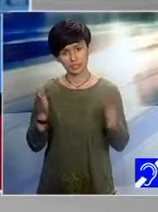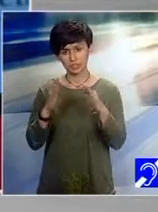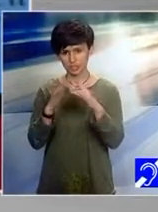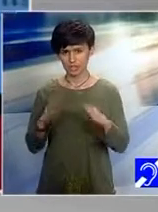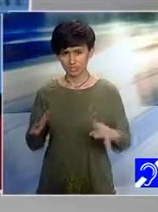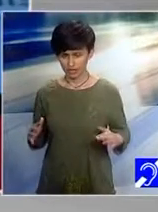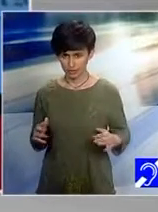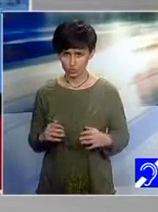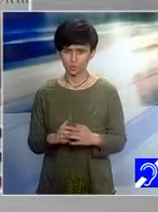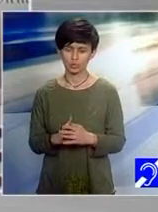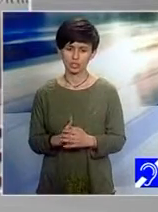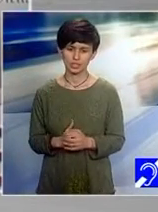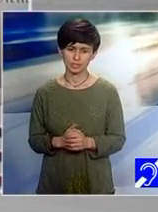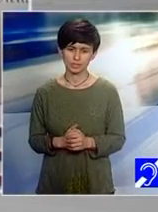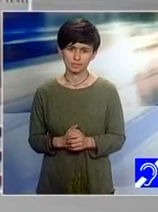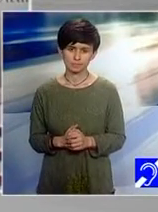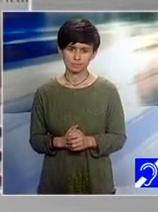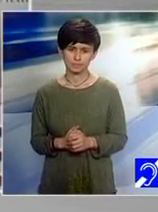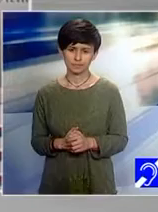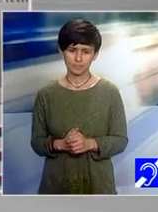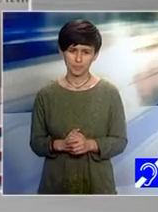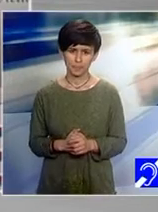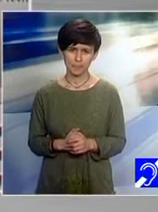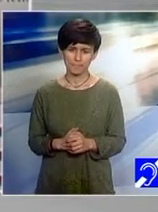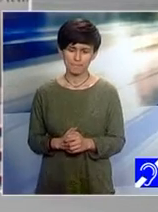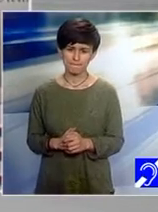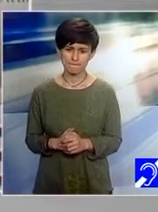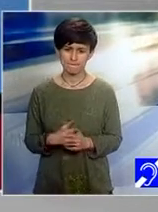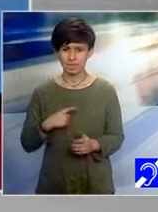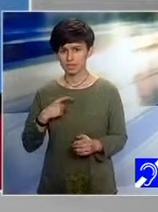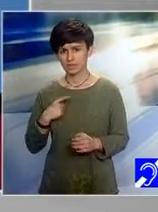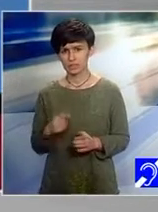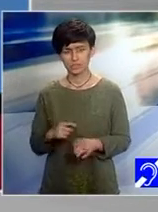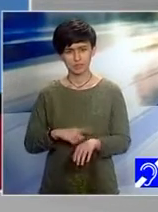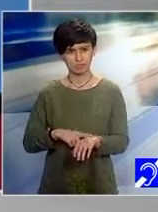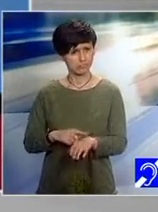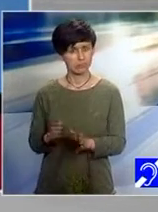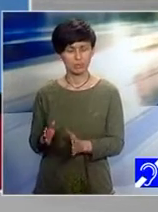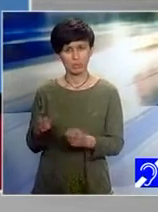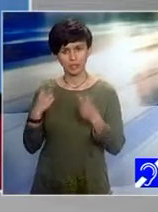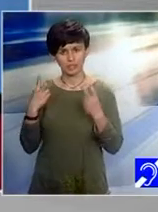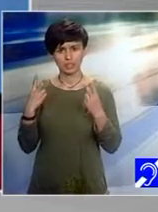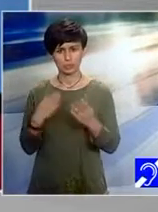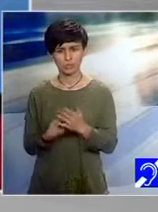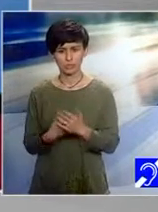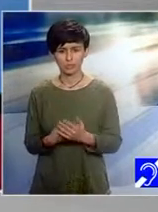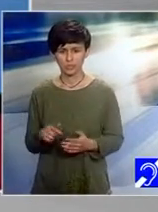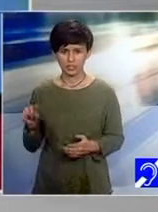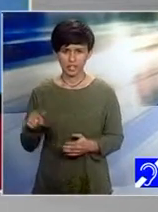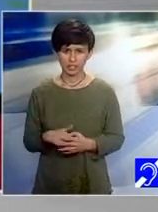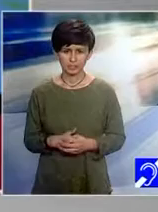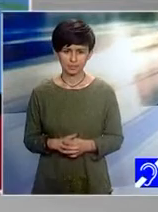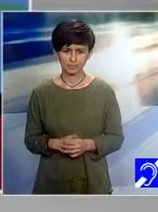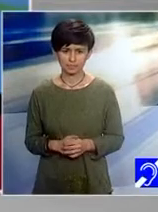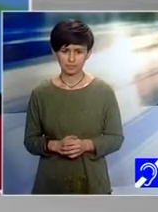rit apostolic, îl marchează când este și este un moment important pentru aceștia. Păi oricum, ori